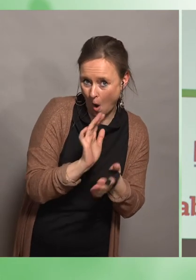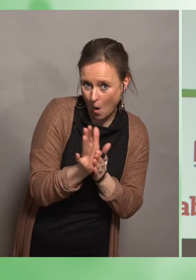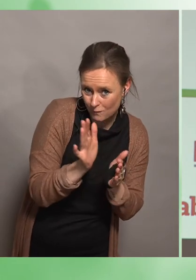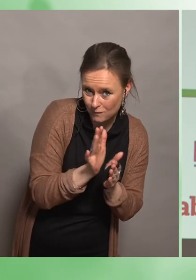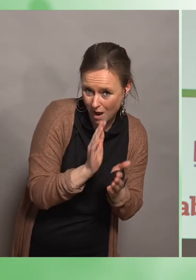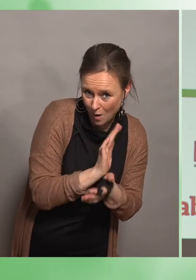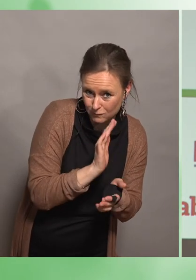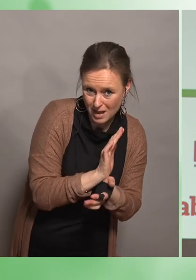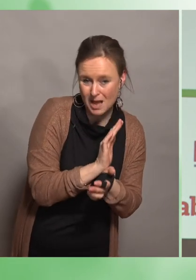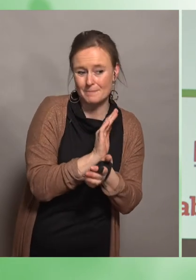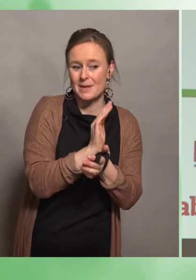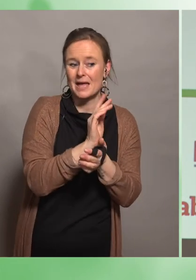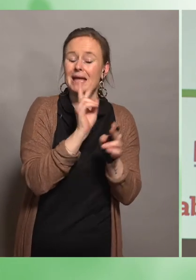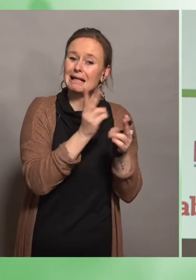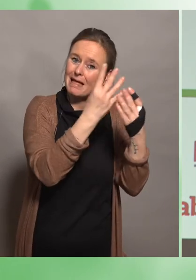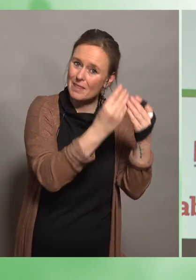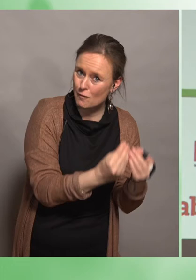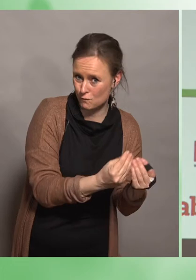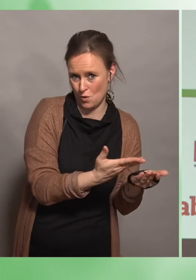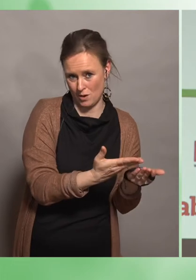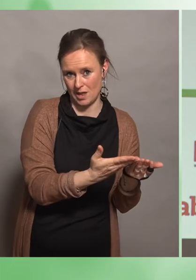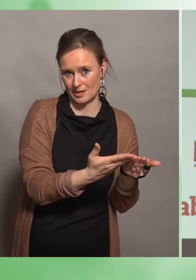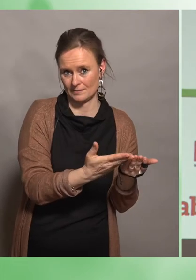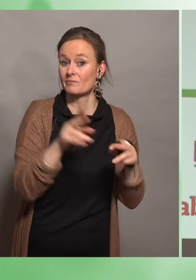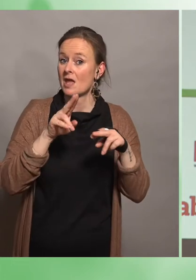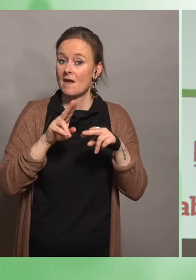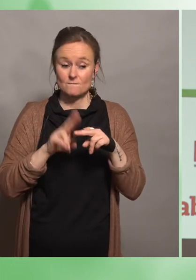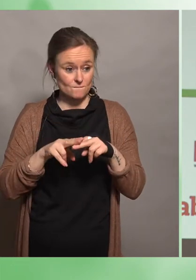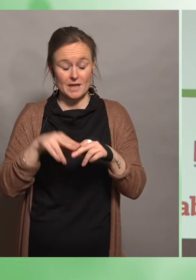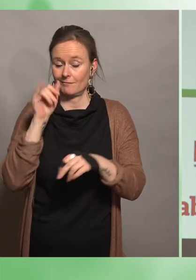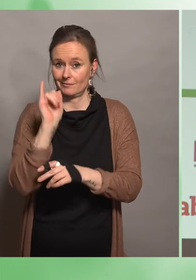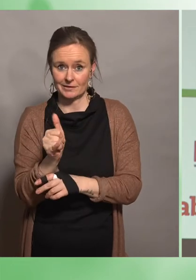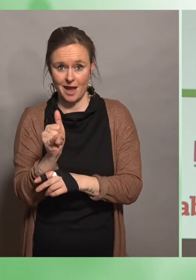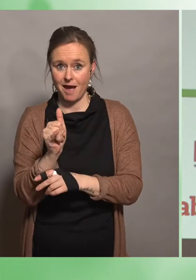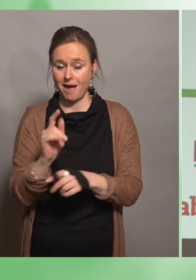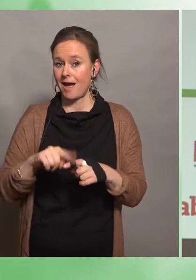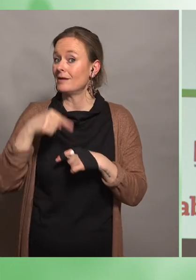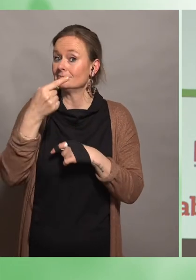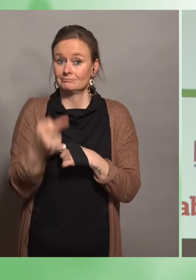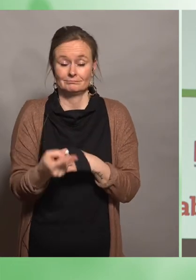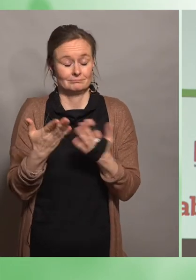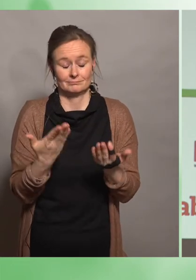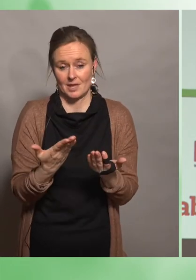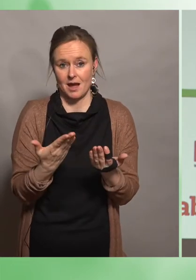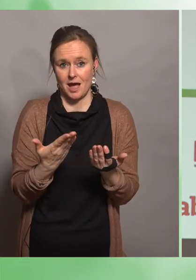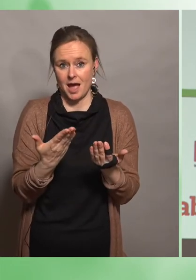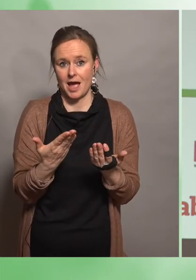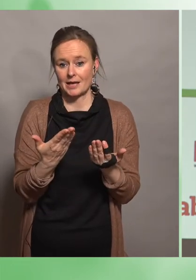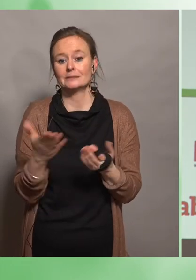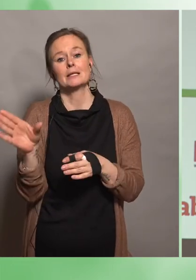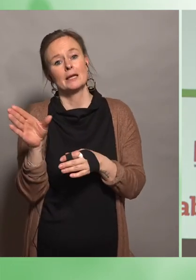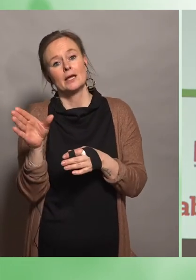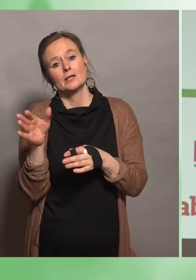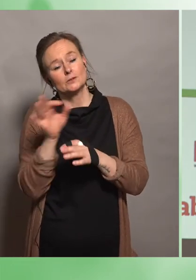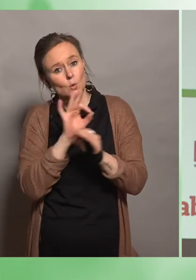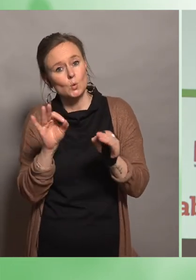dann natürlich, und es ist nichts einfacher als das, dann mit einer Institution, und Gott sei Dank gibt es diese Institutionen,